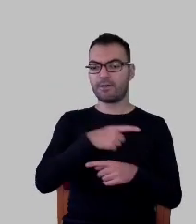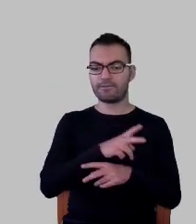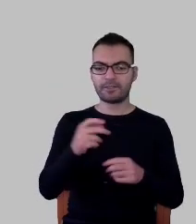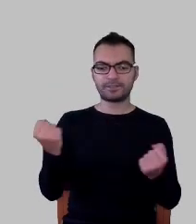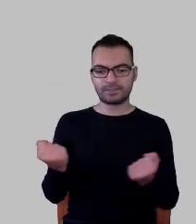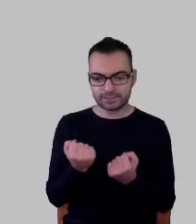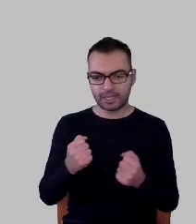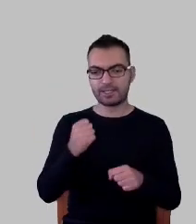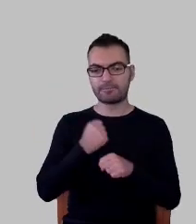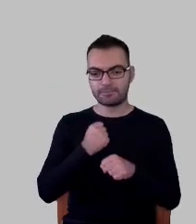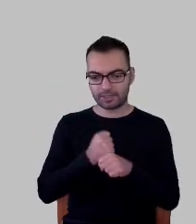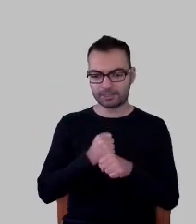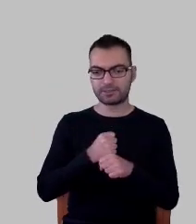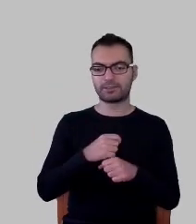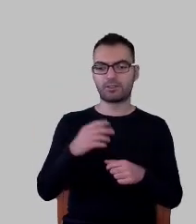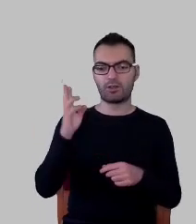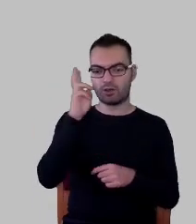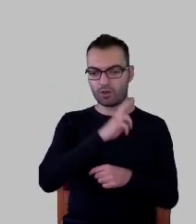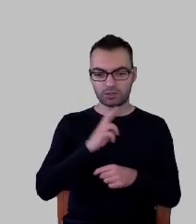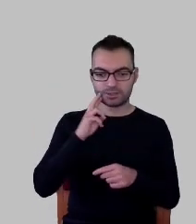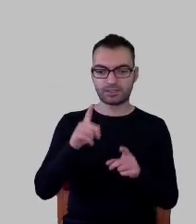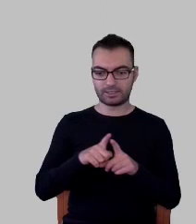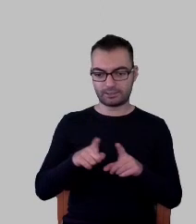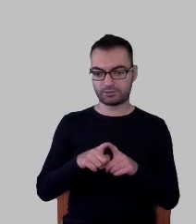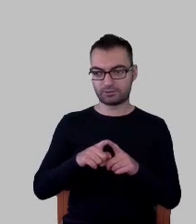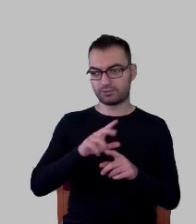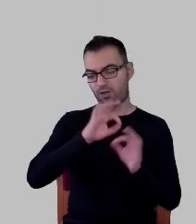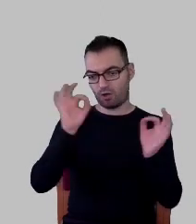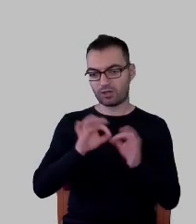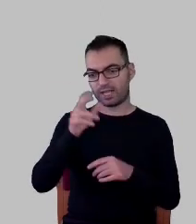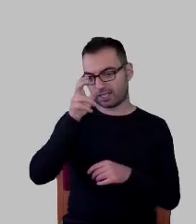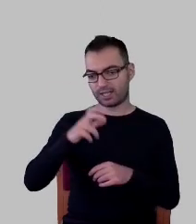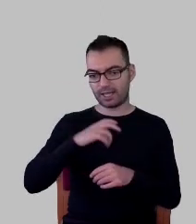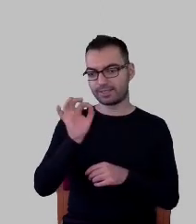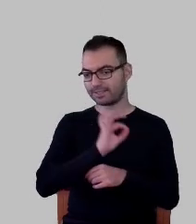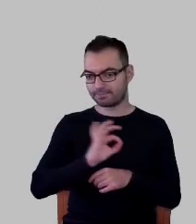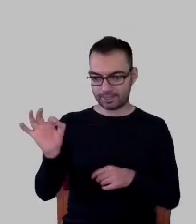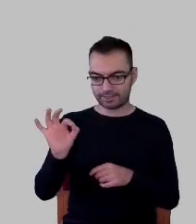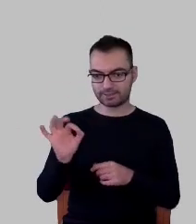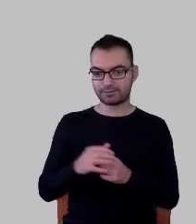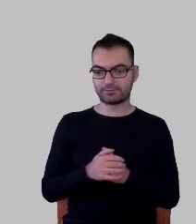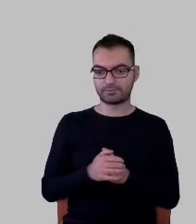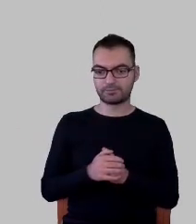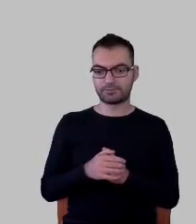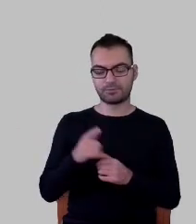Państwo, nauczyciele, dyrektorzy szkół, rodzice, ale także cała kadra specjalistów wspierających szkoły,